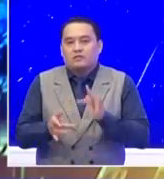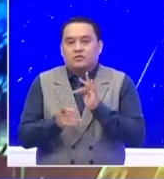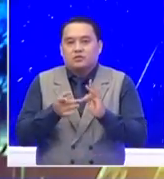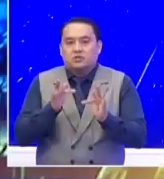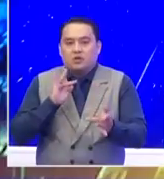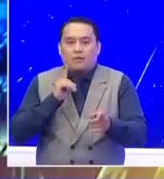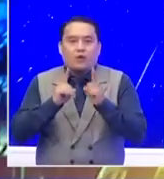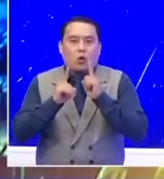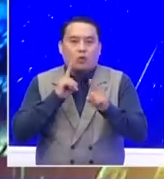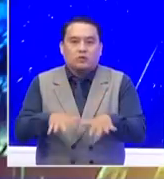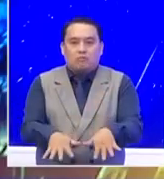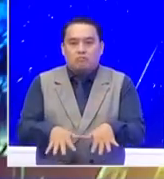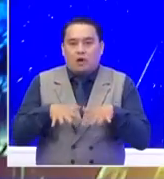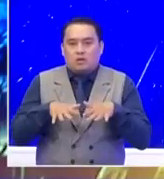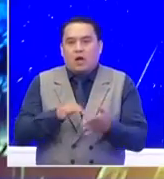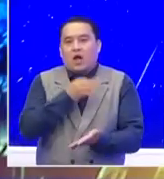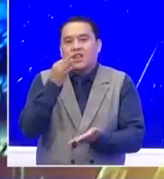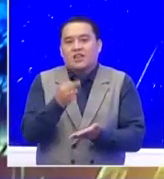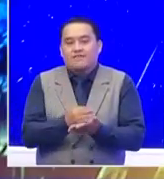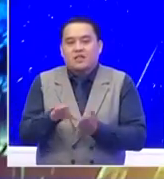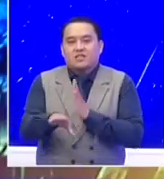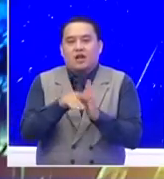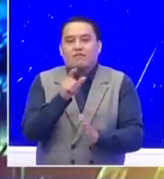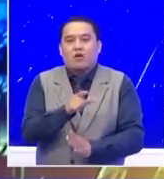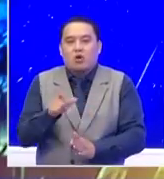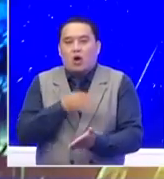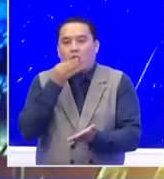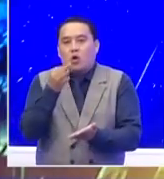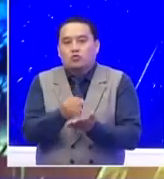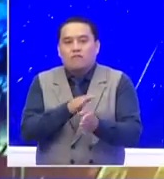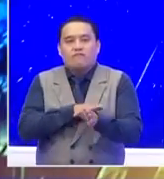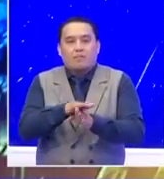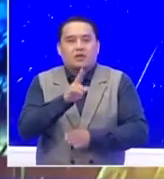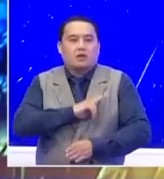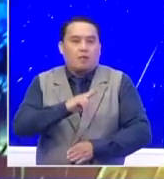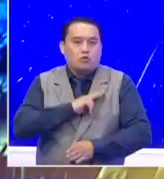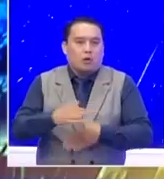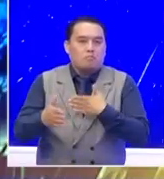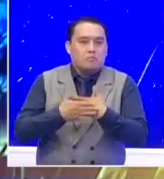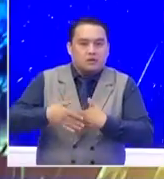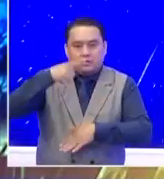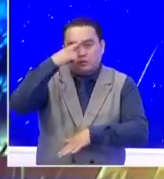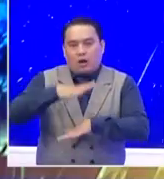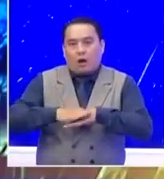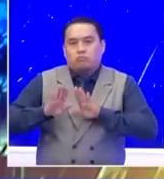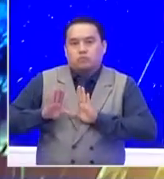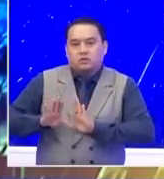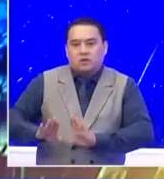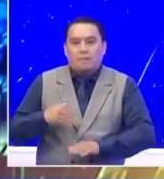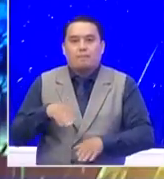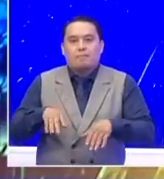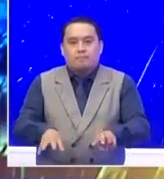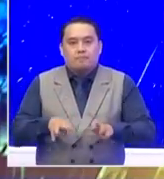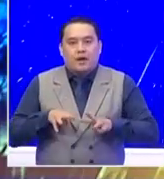онлайн-сессии Маслихата. Ответственные секретари со всех регионов отчитались о проделанной работе перед заместителем председателя Сената